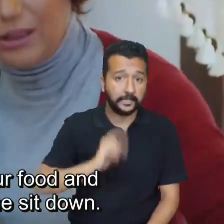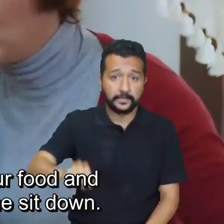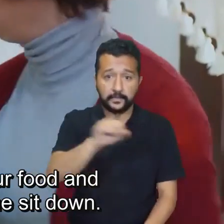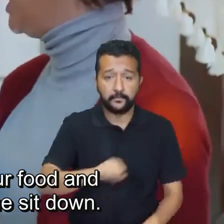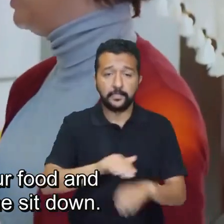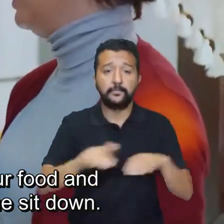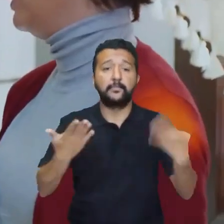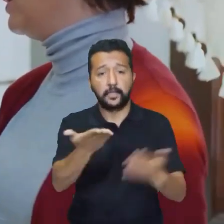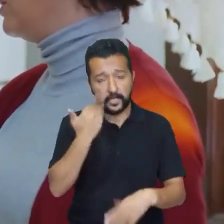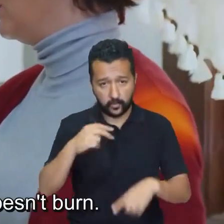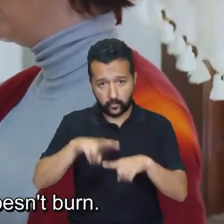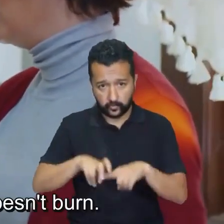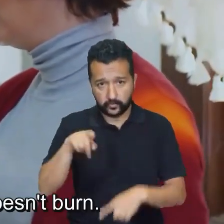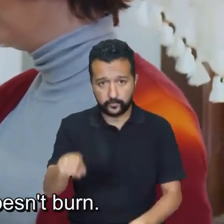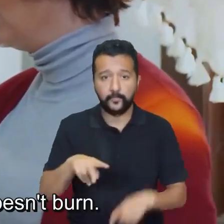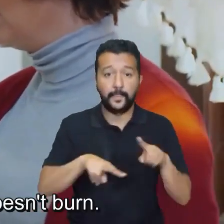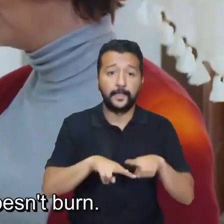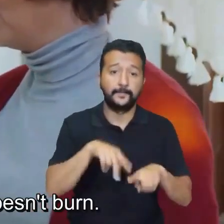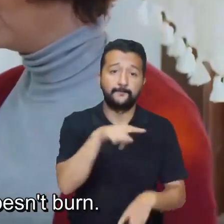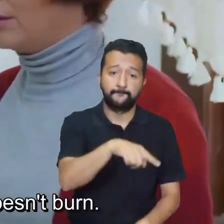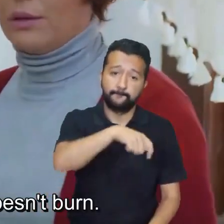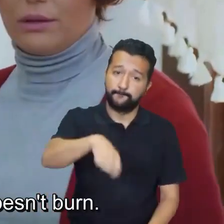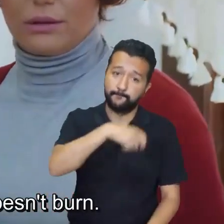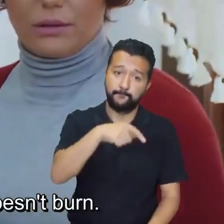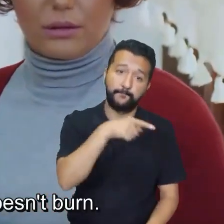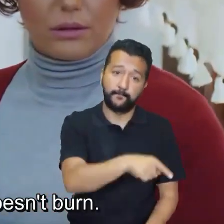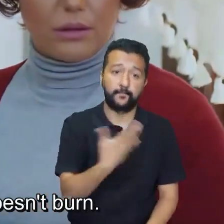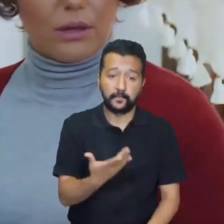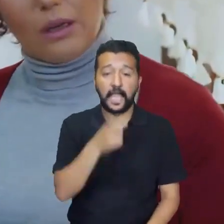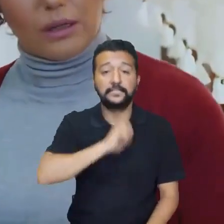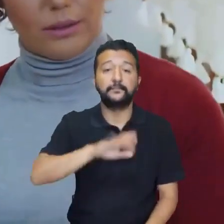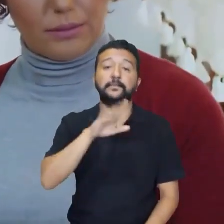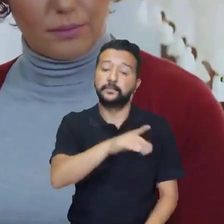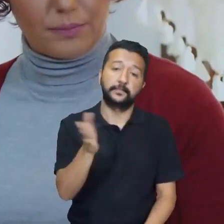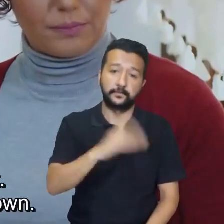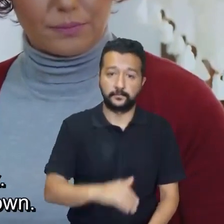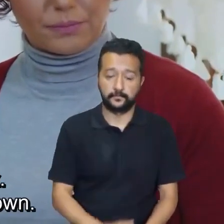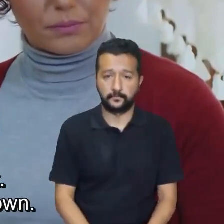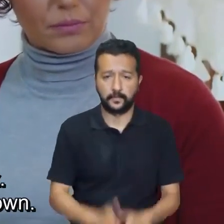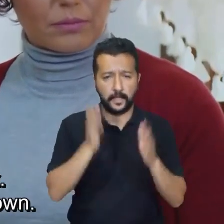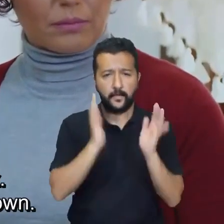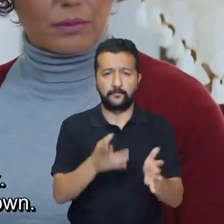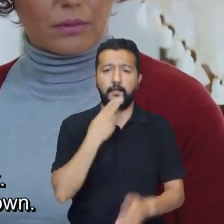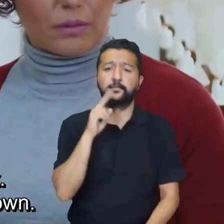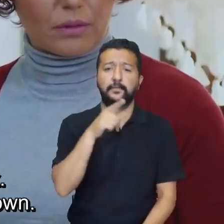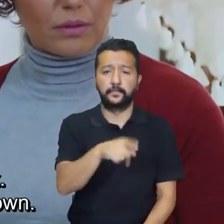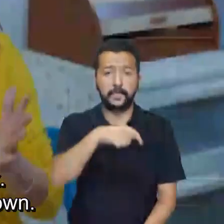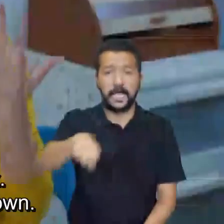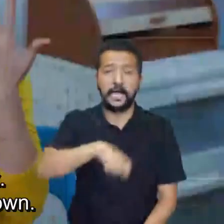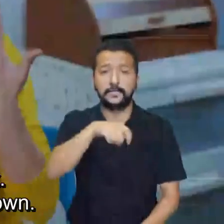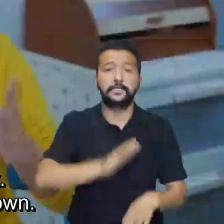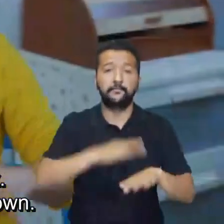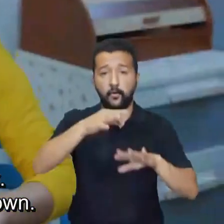bitmedi. Gel otur yahu. Ayşen kalk karıştır şunun altını, yanmasın. Hadi. Uf ablaya